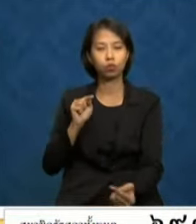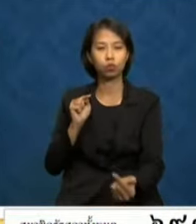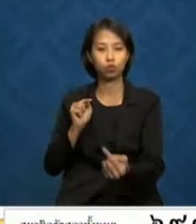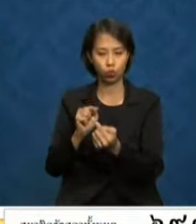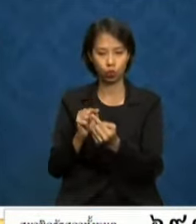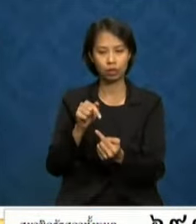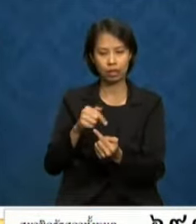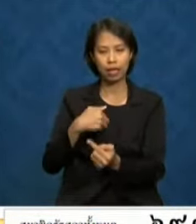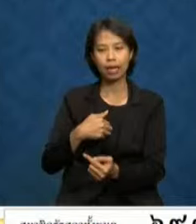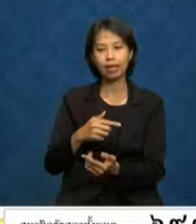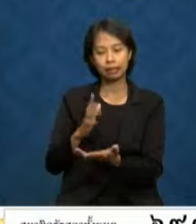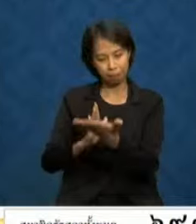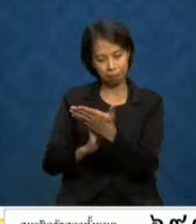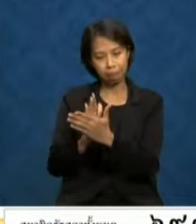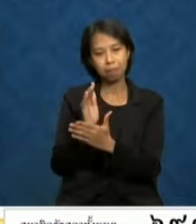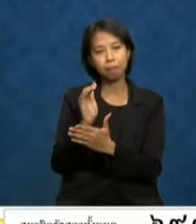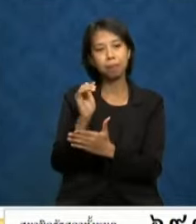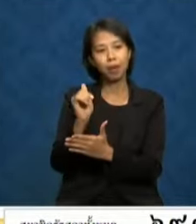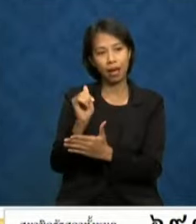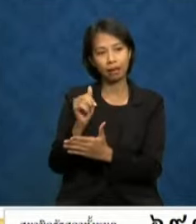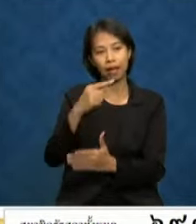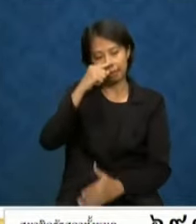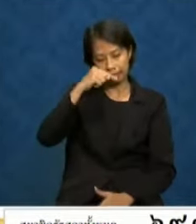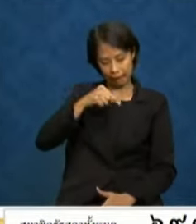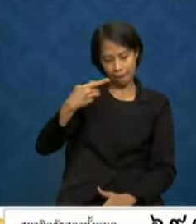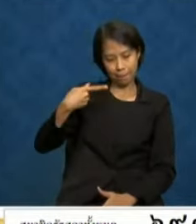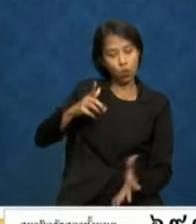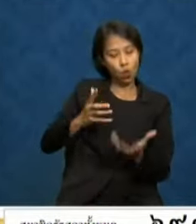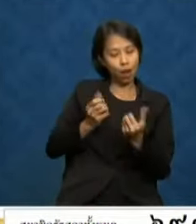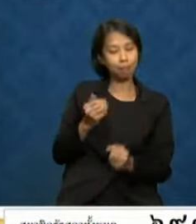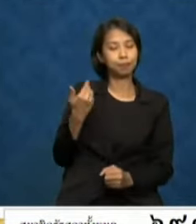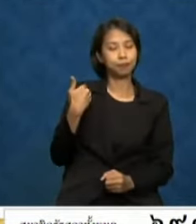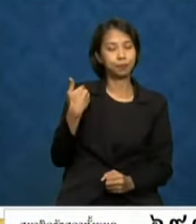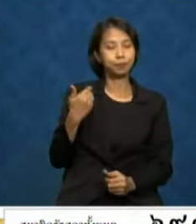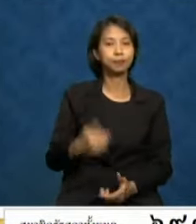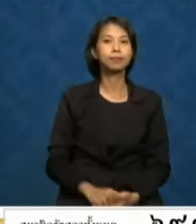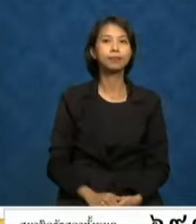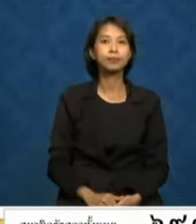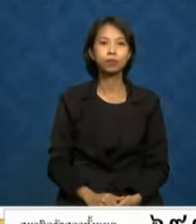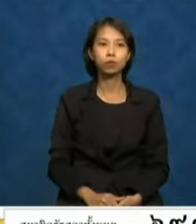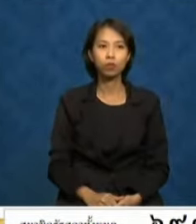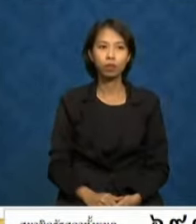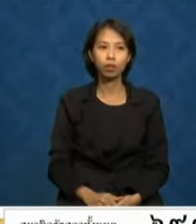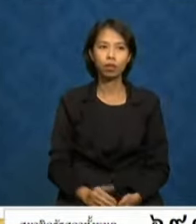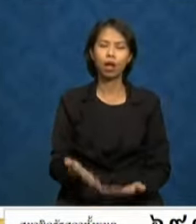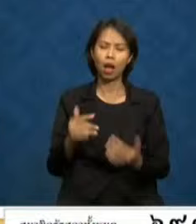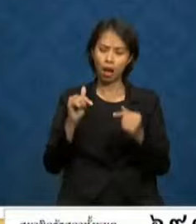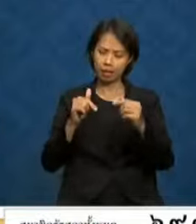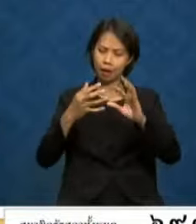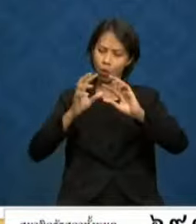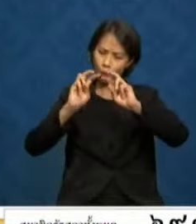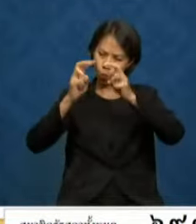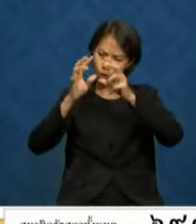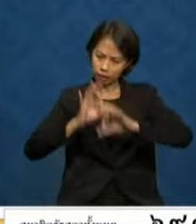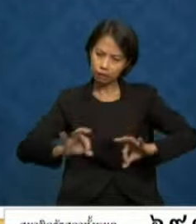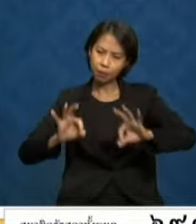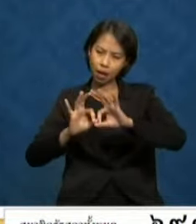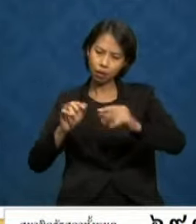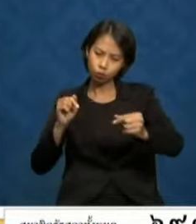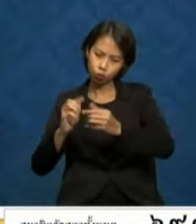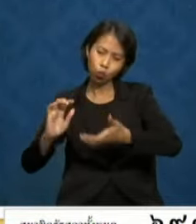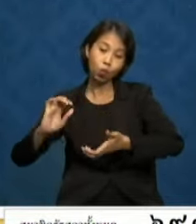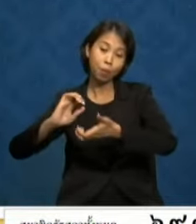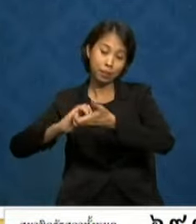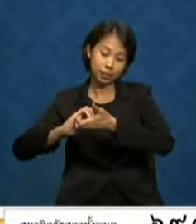ราจะบรรลุเป้าหมายอันนี้โดยได้ประโยชน์นะครับประเด็นสำคัญที่มีการระบุชัดเจนนะครับในความร่วมมือเนี่ย